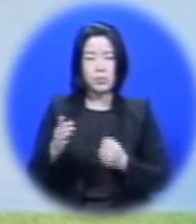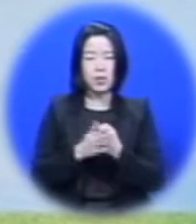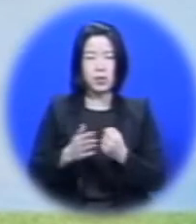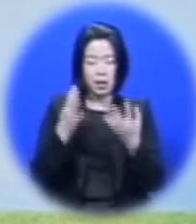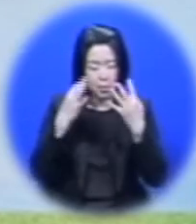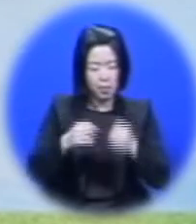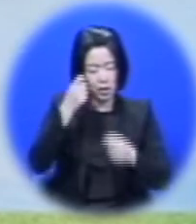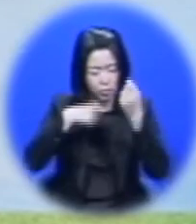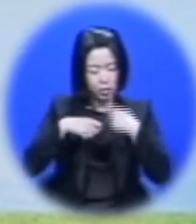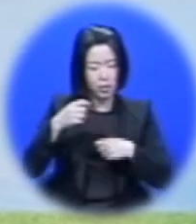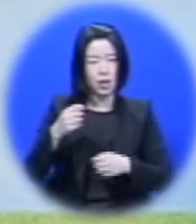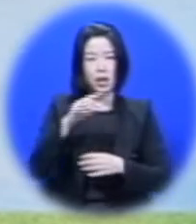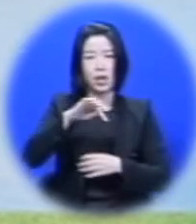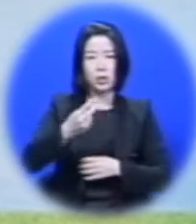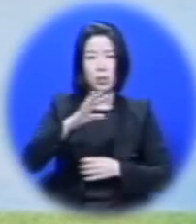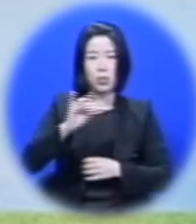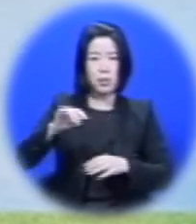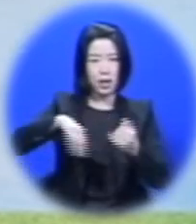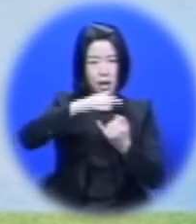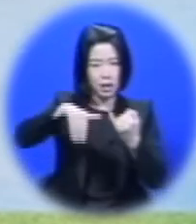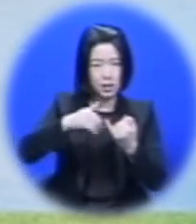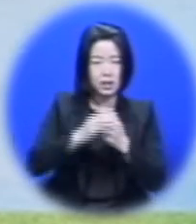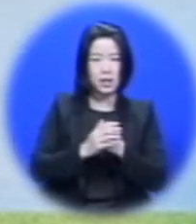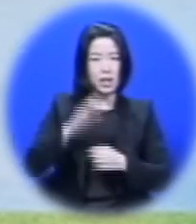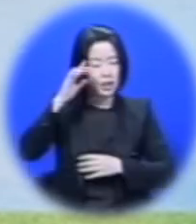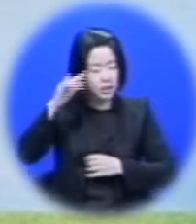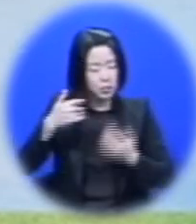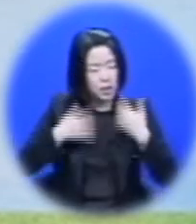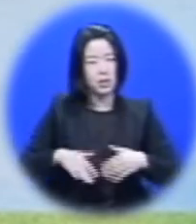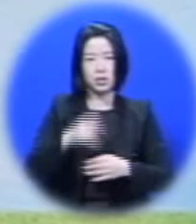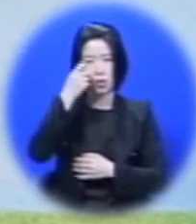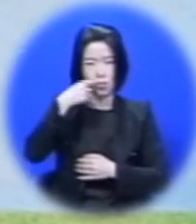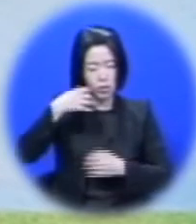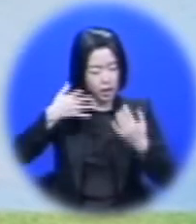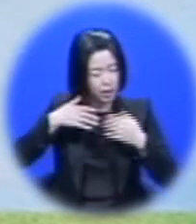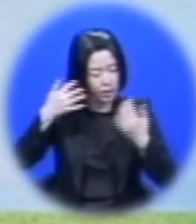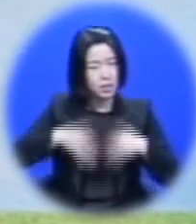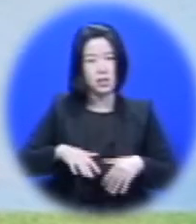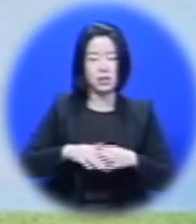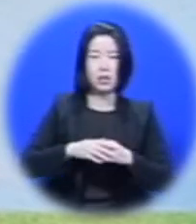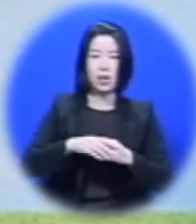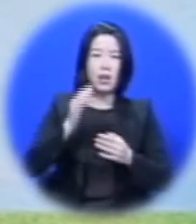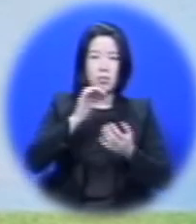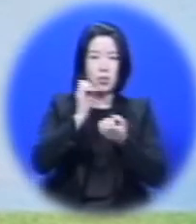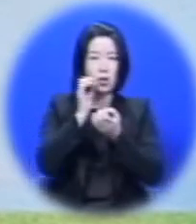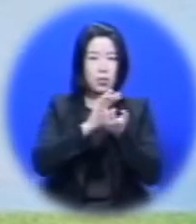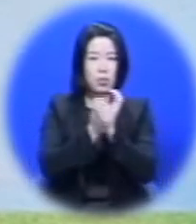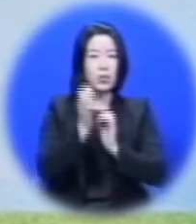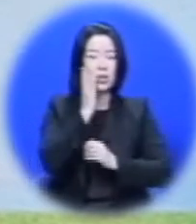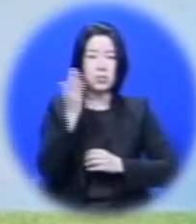울었던가 동백아가씨 그리움에 지쳐서 울다 지쳐서 꽃잎은 빨갛게 멍이